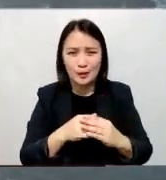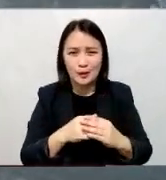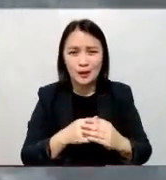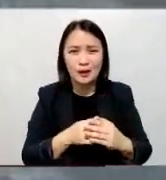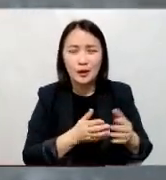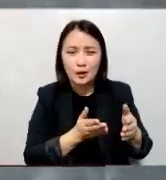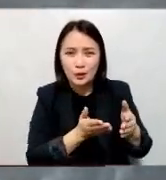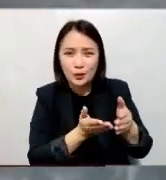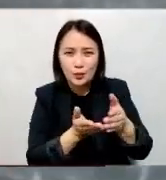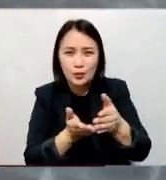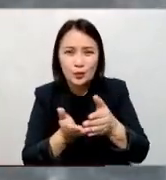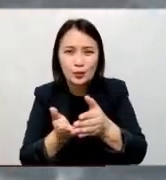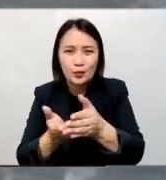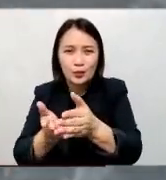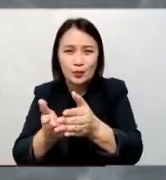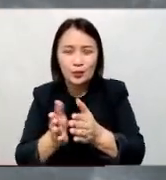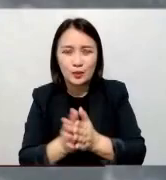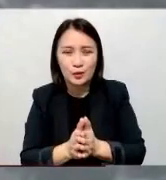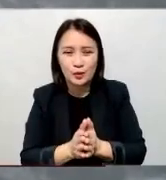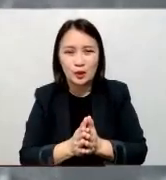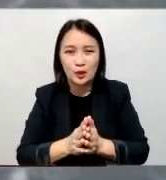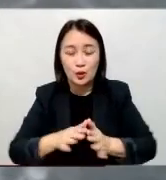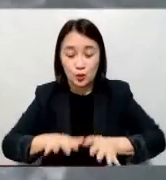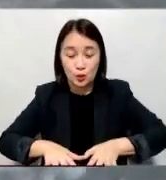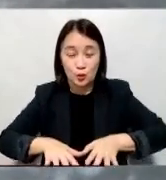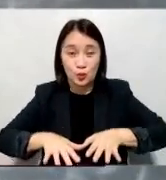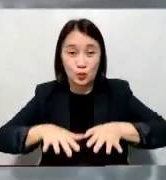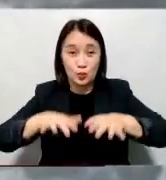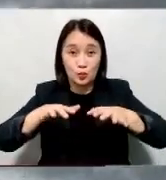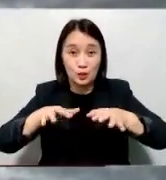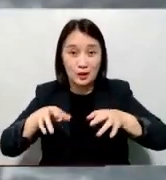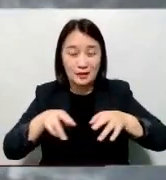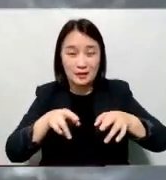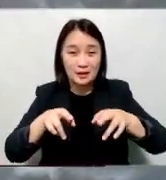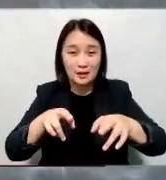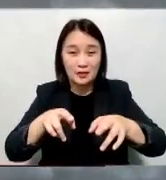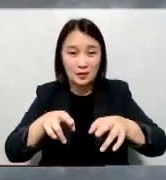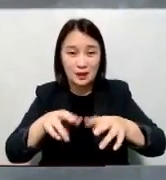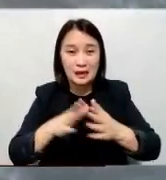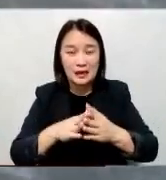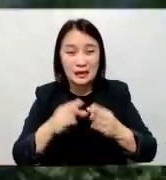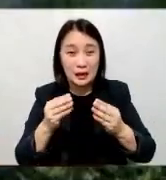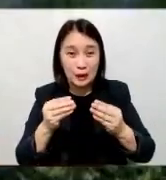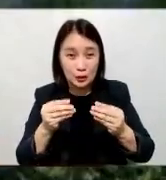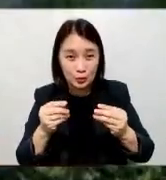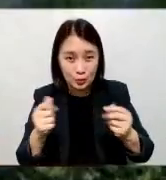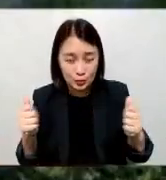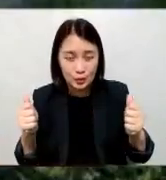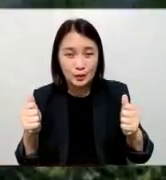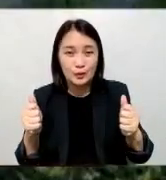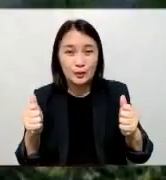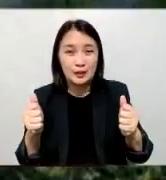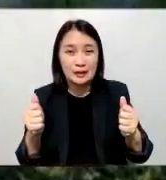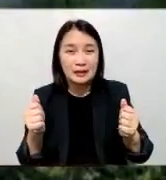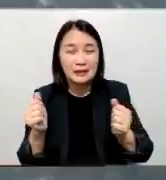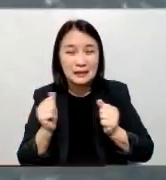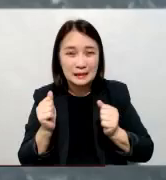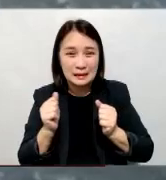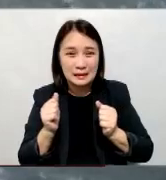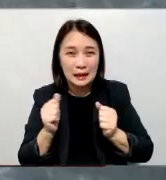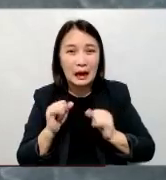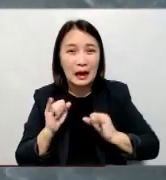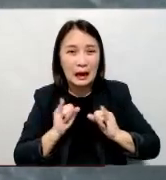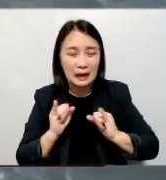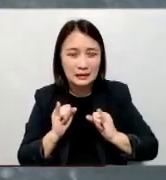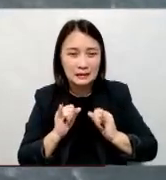tubig. Tumaas ang tubig sa ilog dahil sa mga natunaw na yelo mula sa nasirang dam, kaya naabot at napalambot nito ang